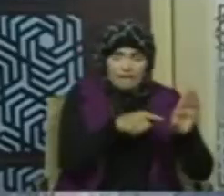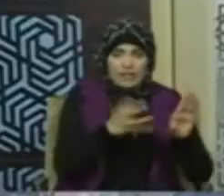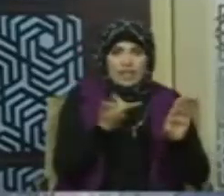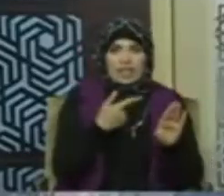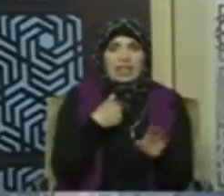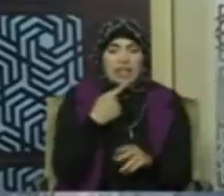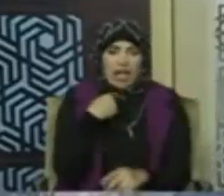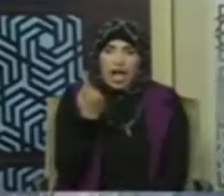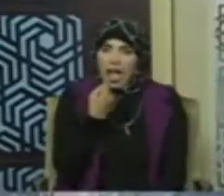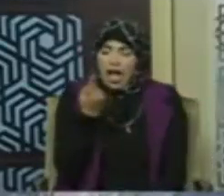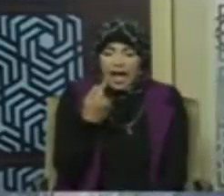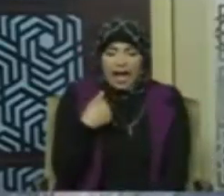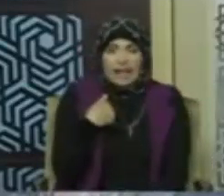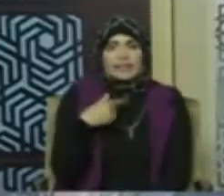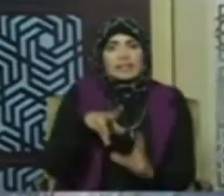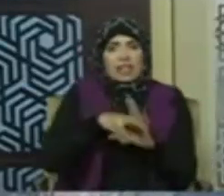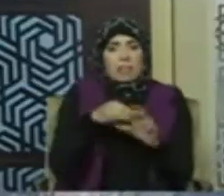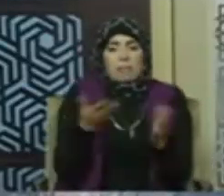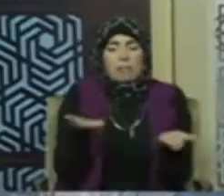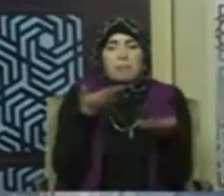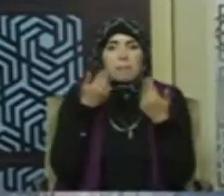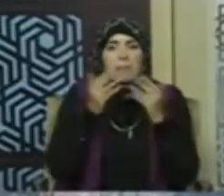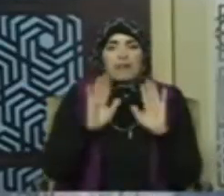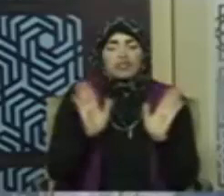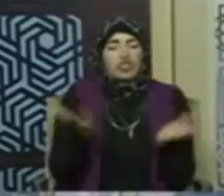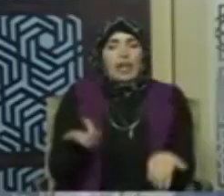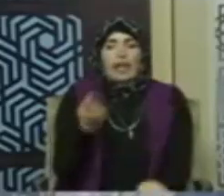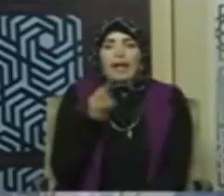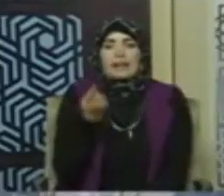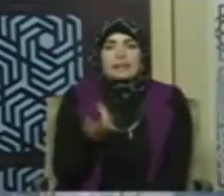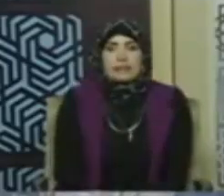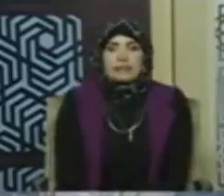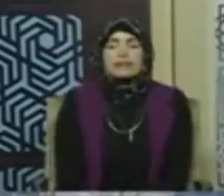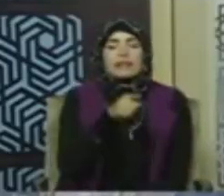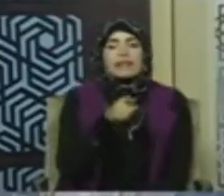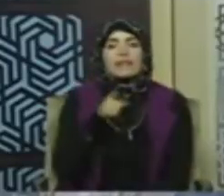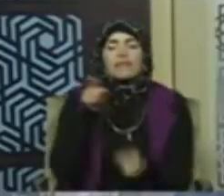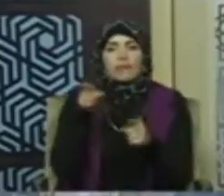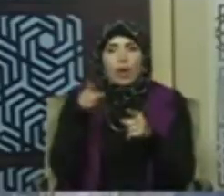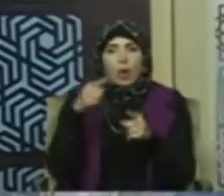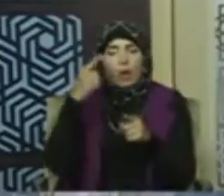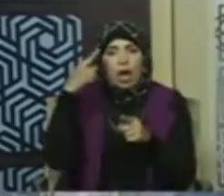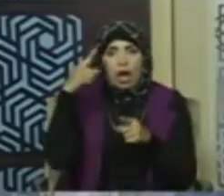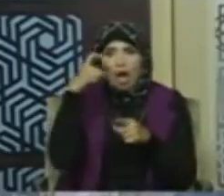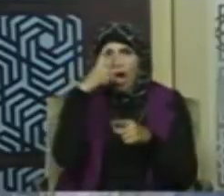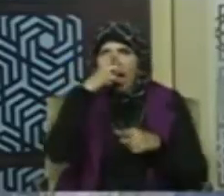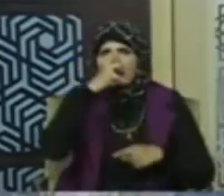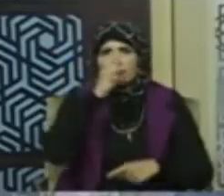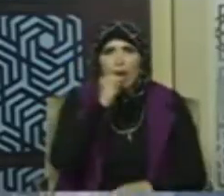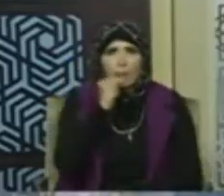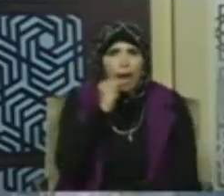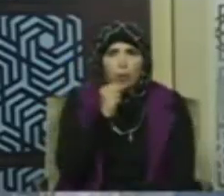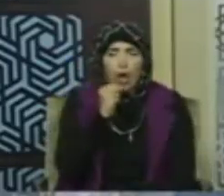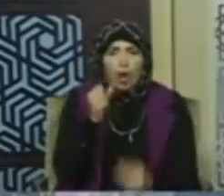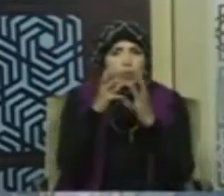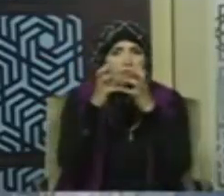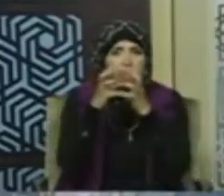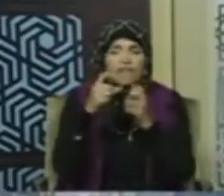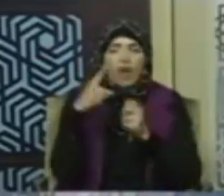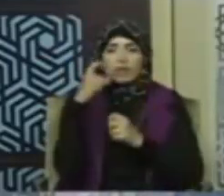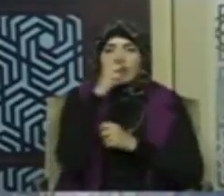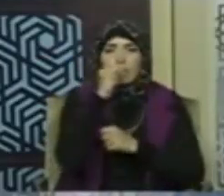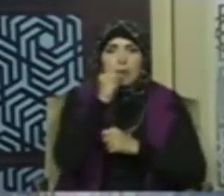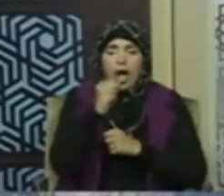مصلحي مؤجل الشعر كأنهم لم يفعلوا، فاعتبروا أصعب خصلة وأزم